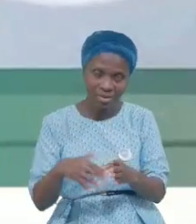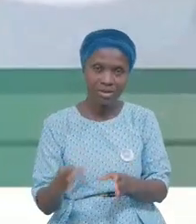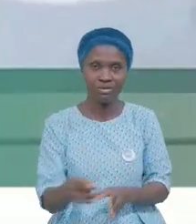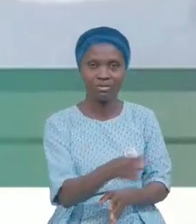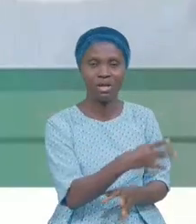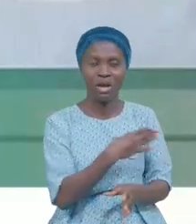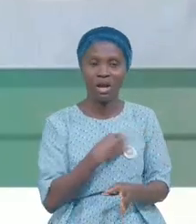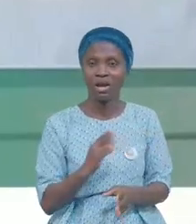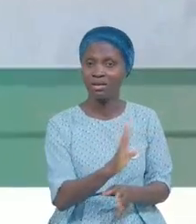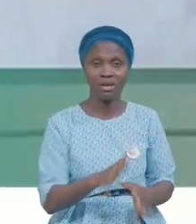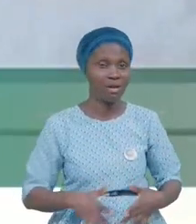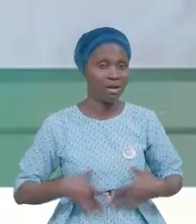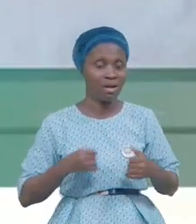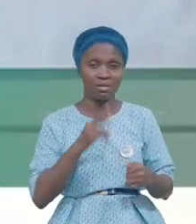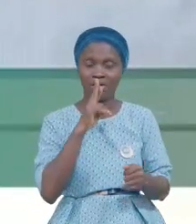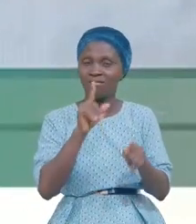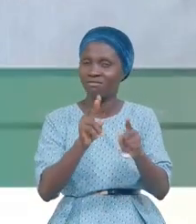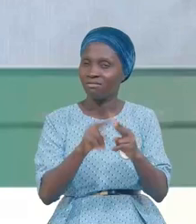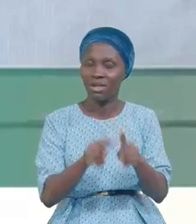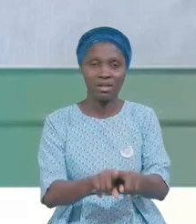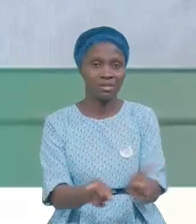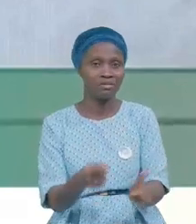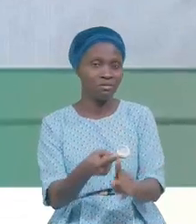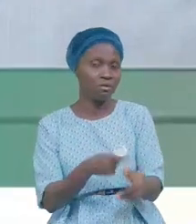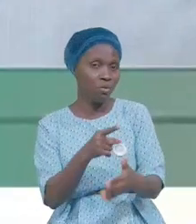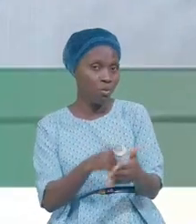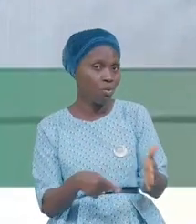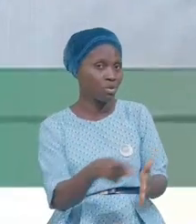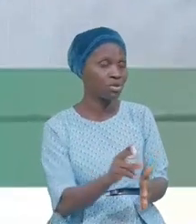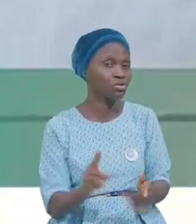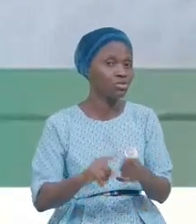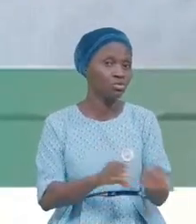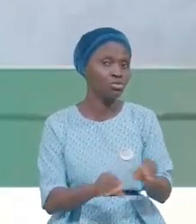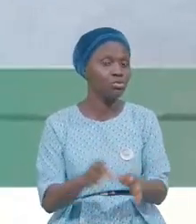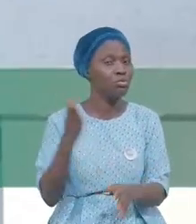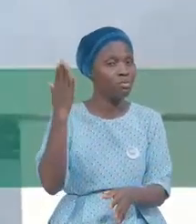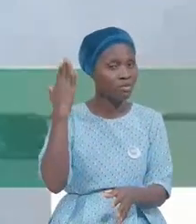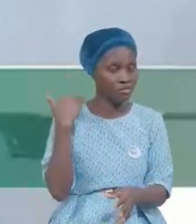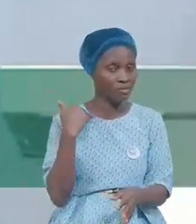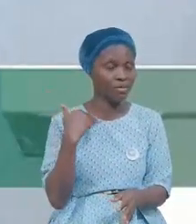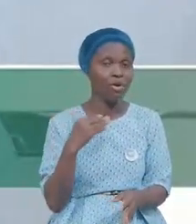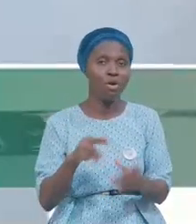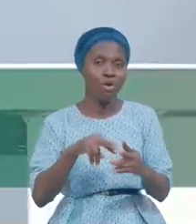Et leur vie est différente de ce qu'ils étaient et faisaient.